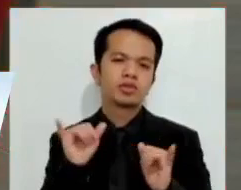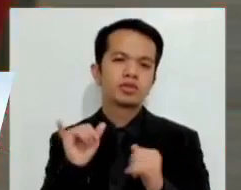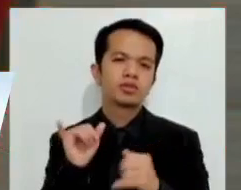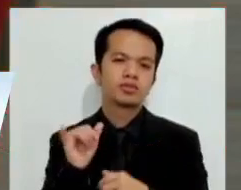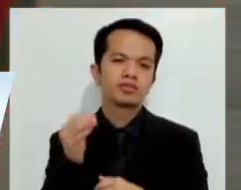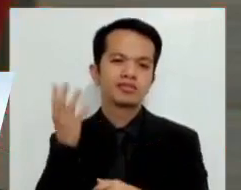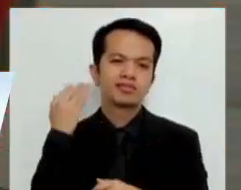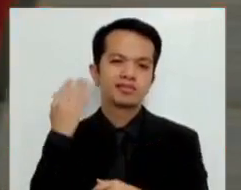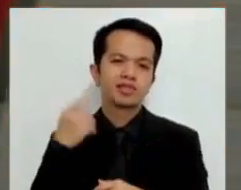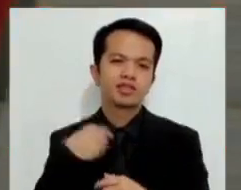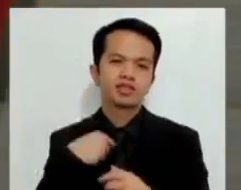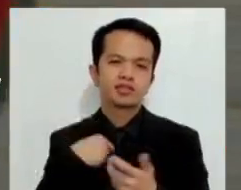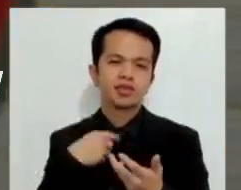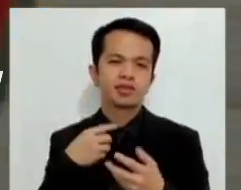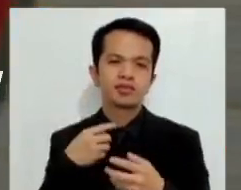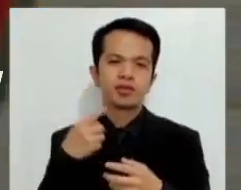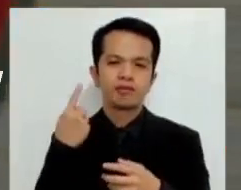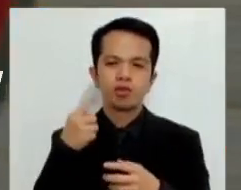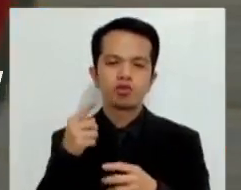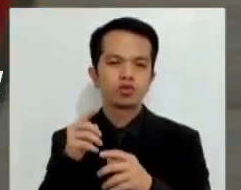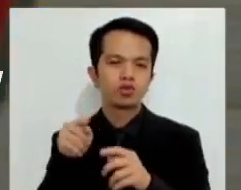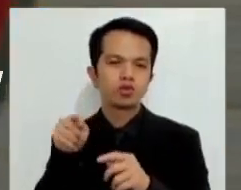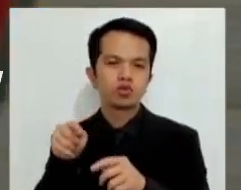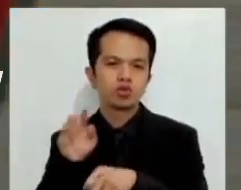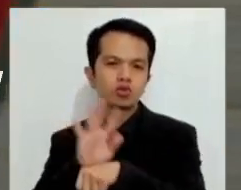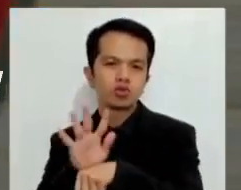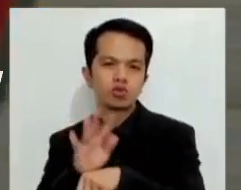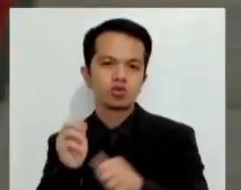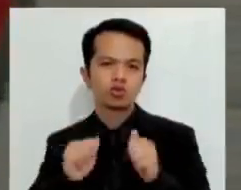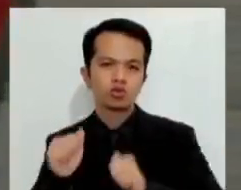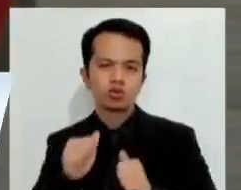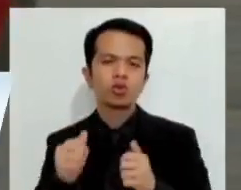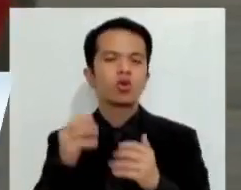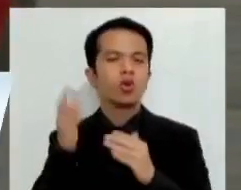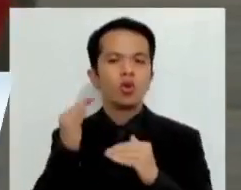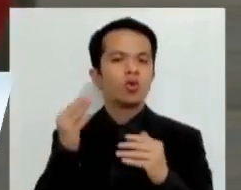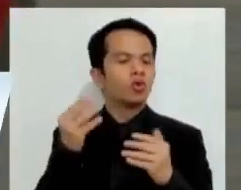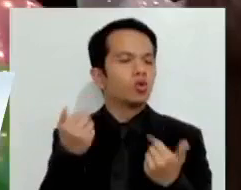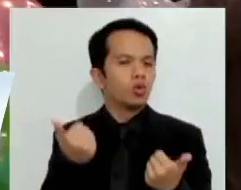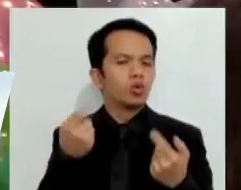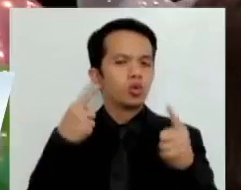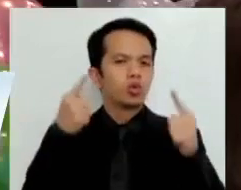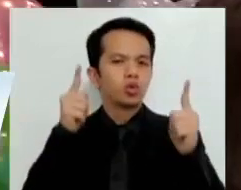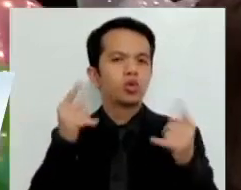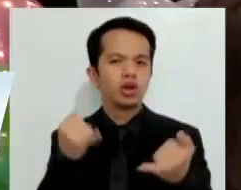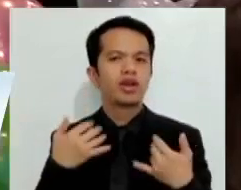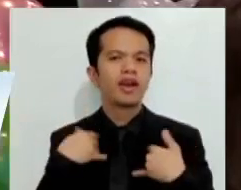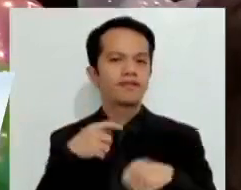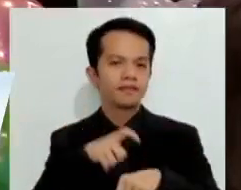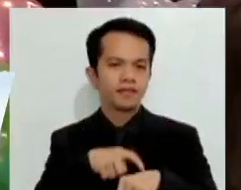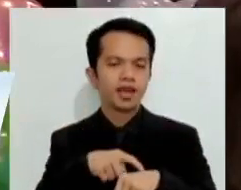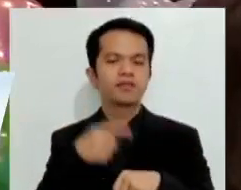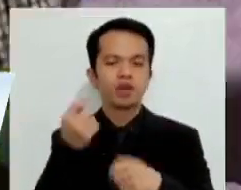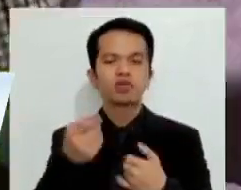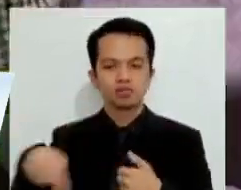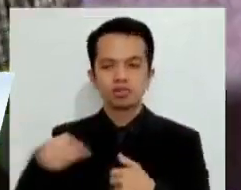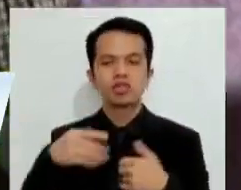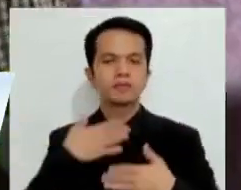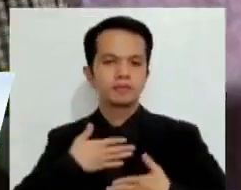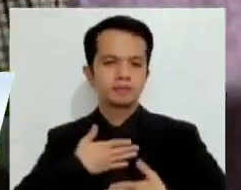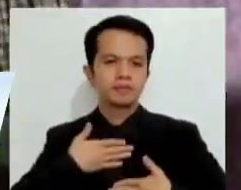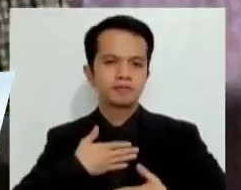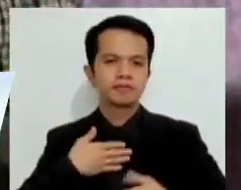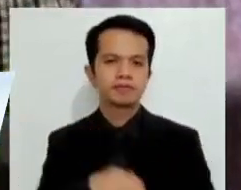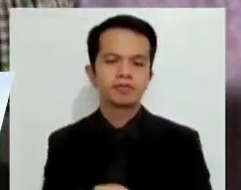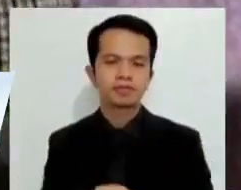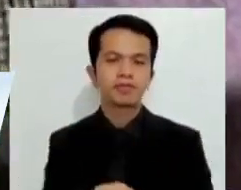At least everything's done. We got to take our time. And ngayon, it's for the audience to enjoy. Present din sa media conference ngayong araw ang